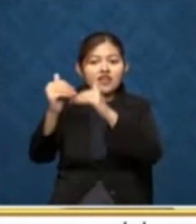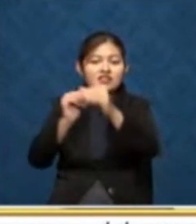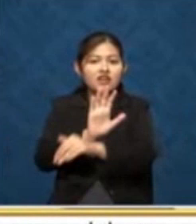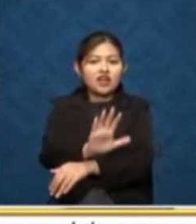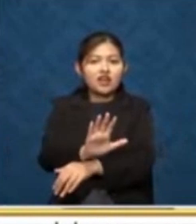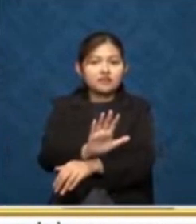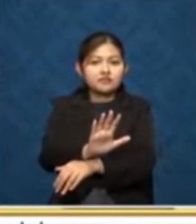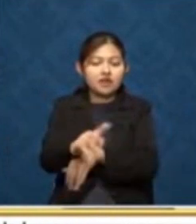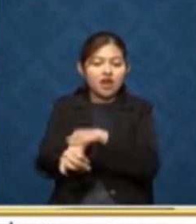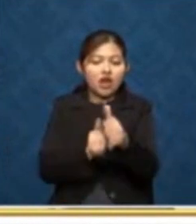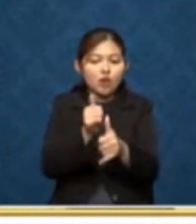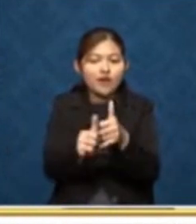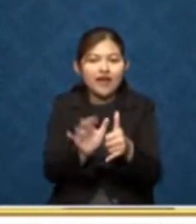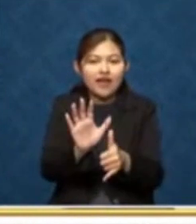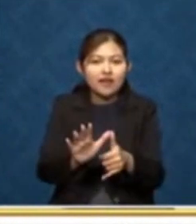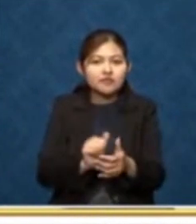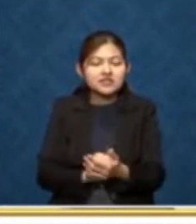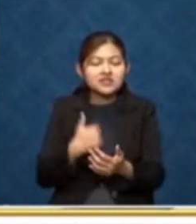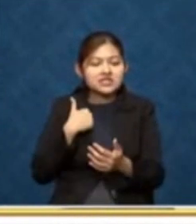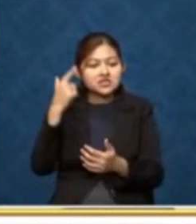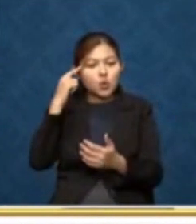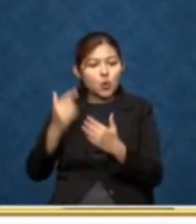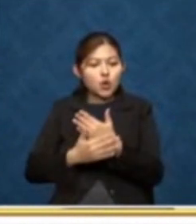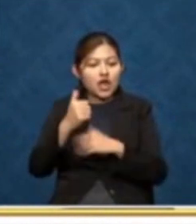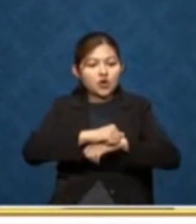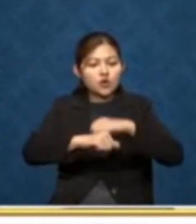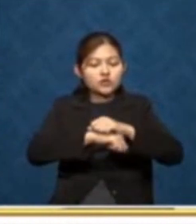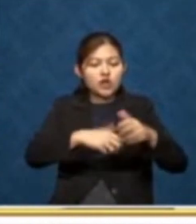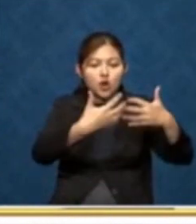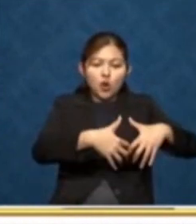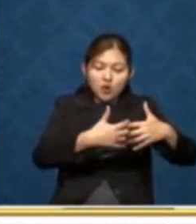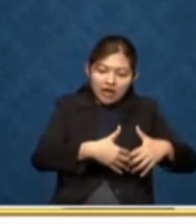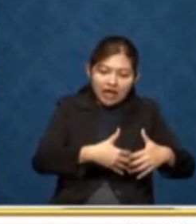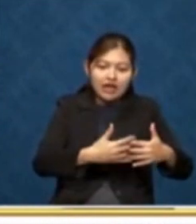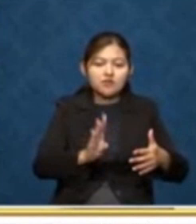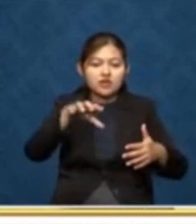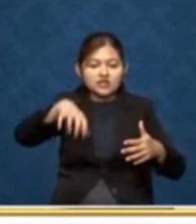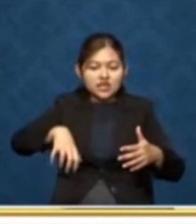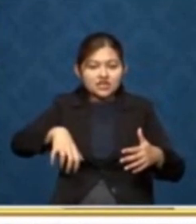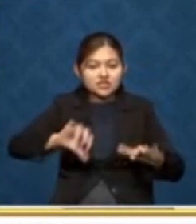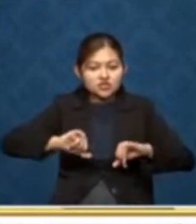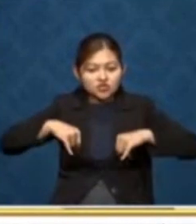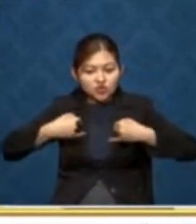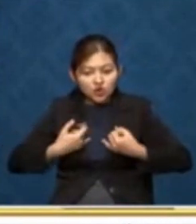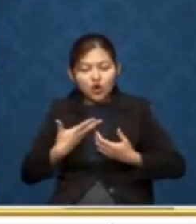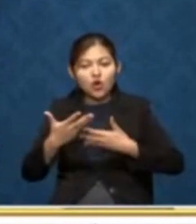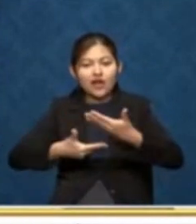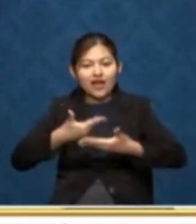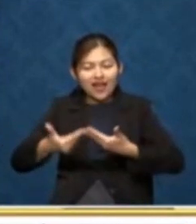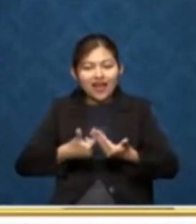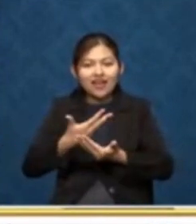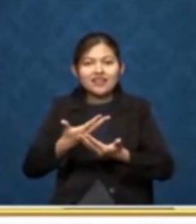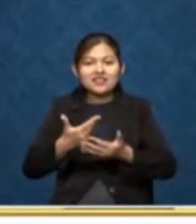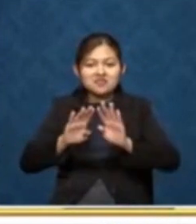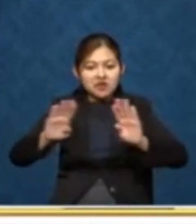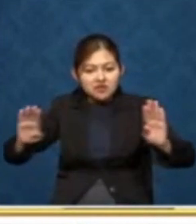ะมีโรงงานดีๆจะมีผู้ประกอบการดีๆจะมีเจ้าของร้านค้าต่างๆมาเปิดโรงงานหรือ